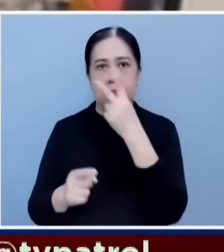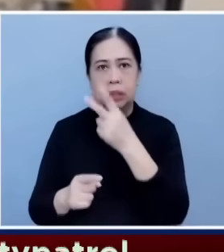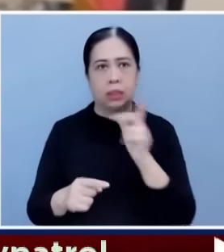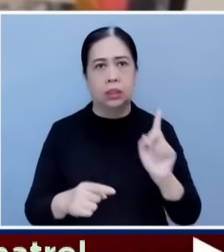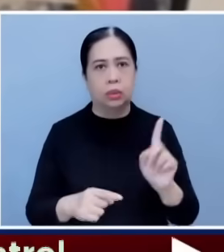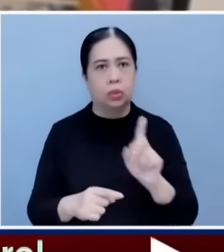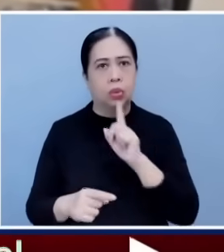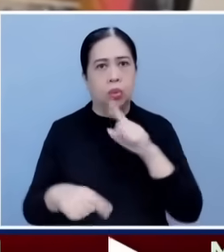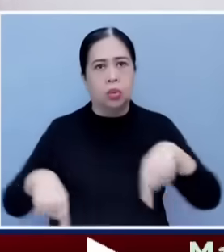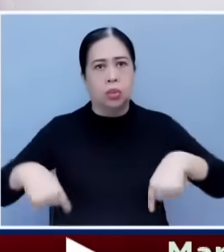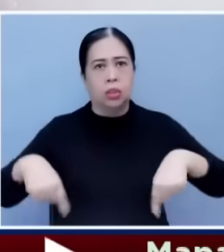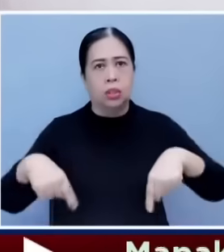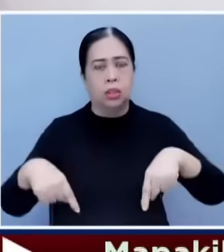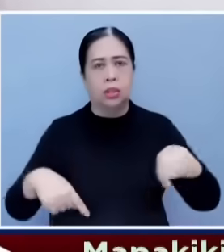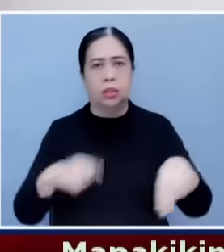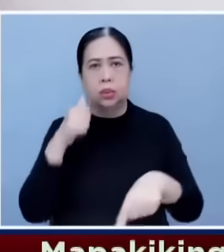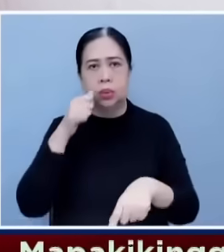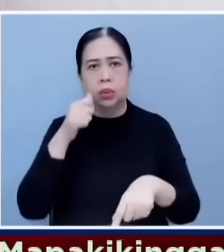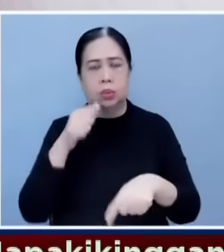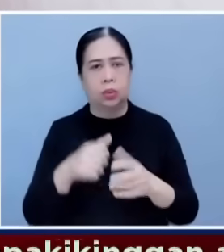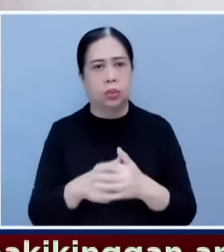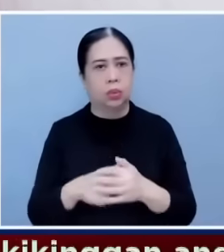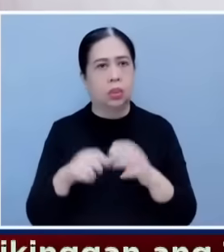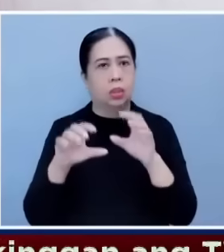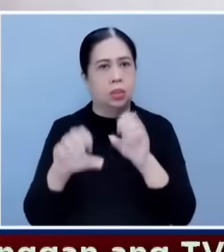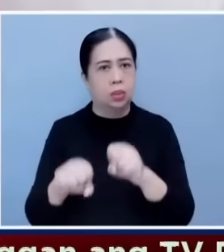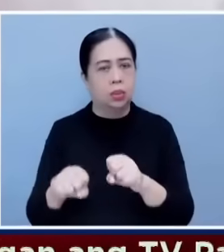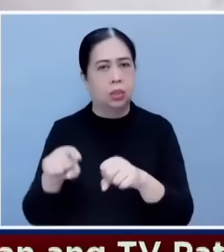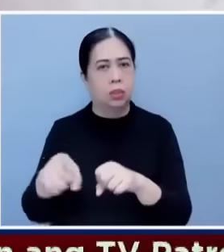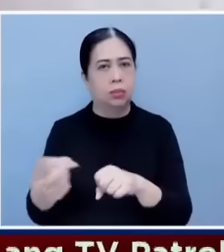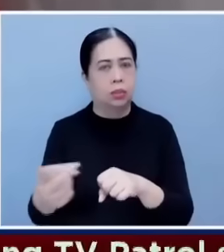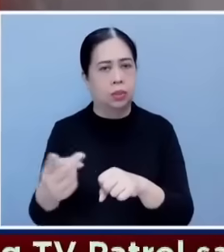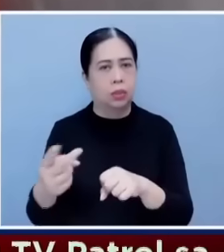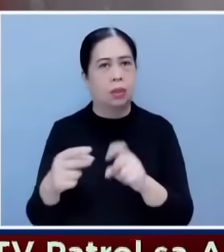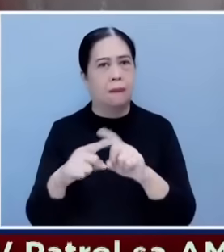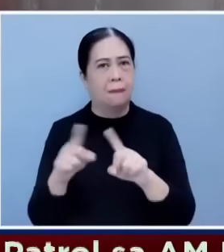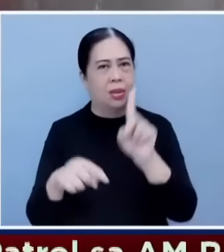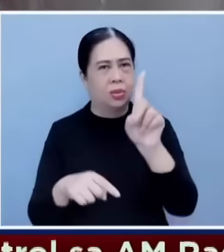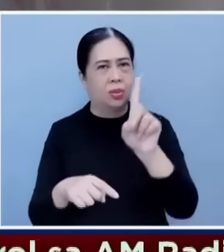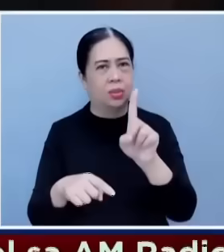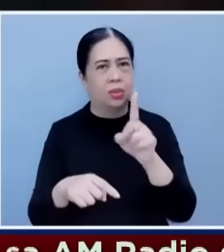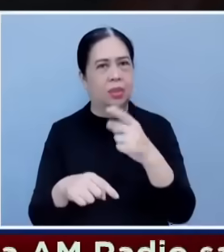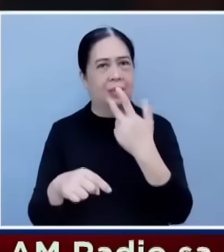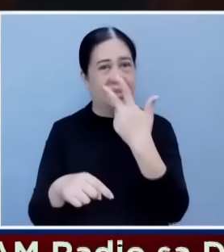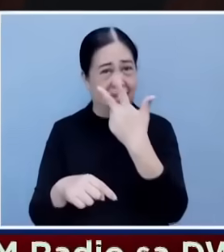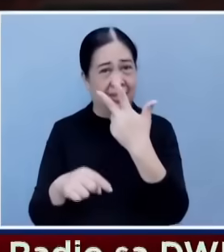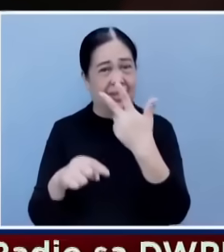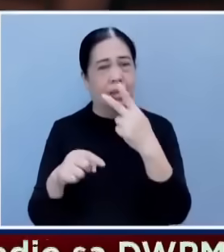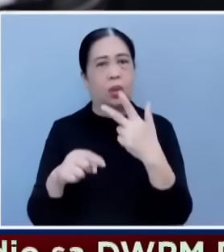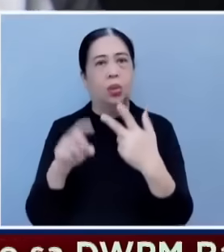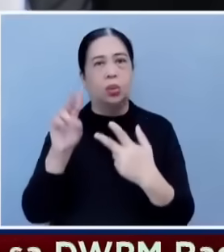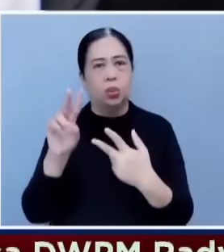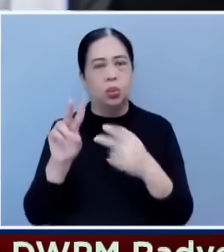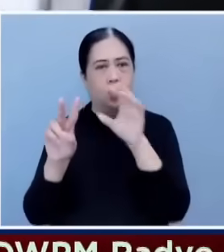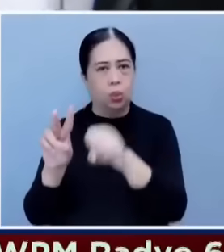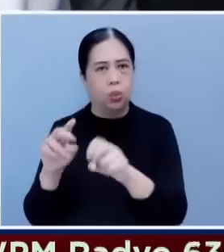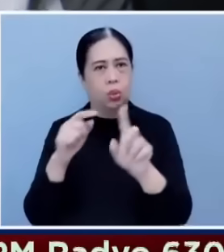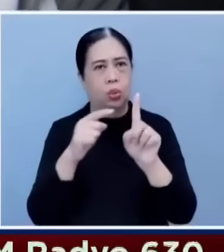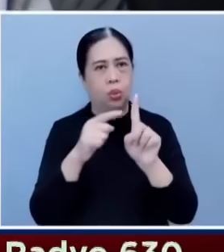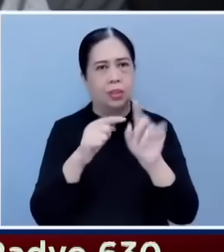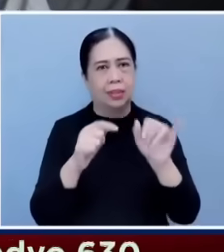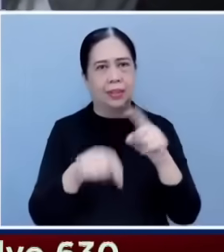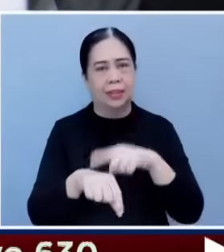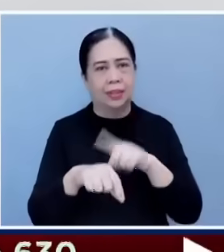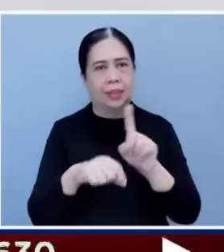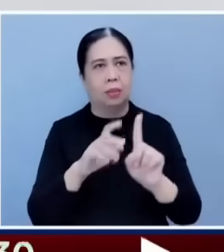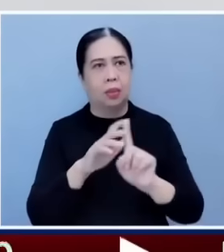talaga nanginginig po sila sa takot. Nakuha namin ang mga sospek, ngunit yung isa pong sospek ay noong time muna yun ay